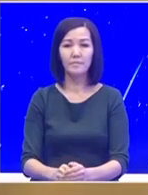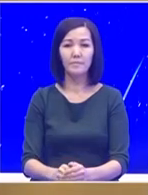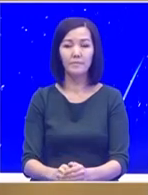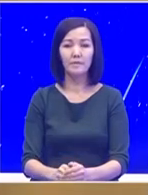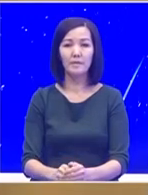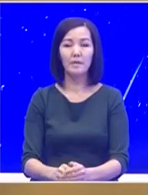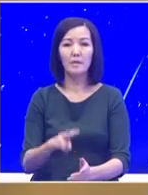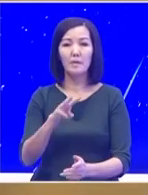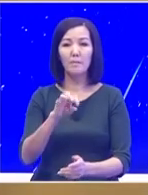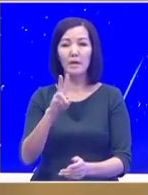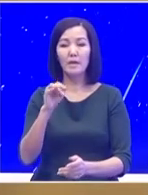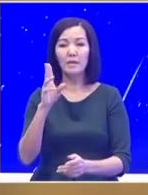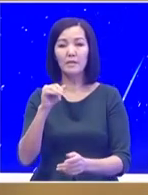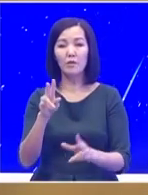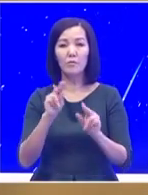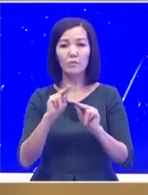ұстаздарына